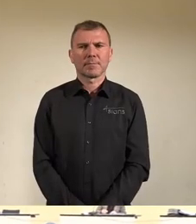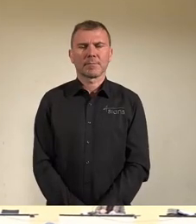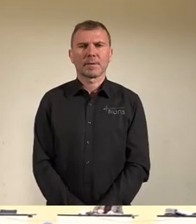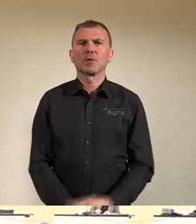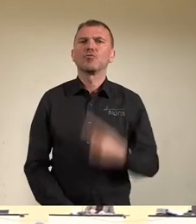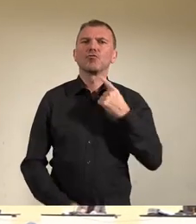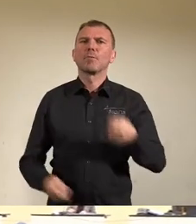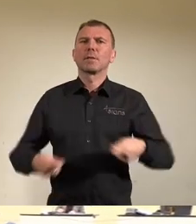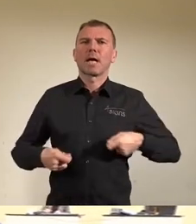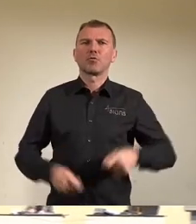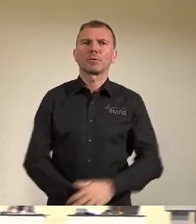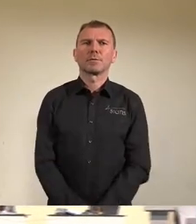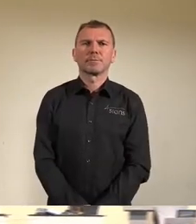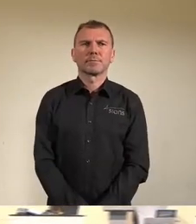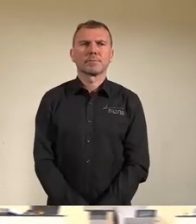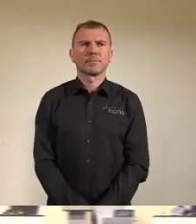und Stimmenthaltung.